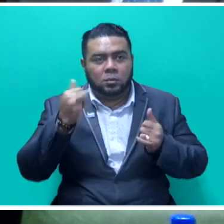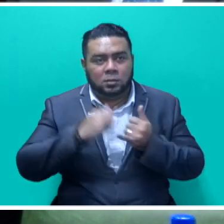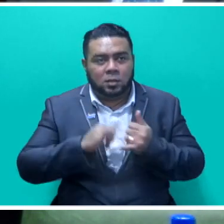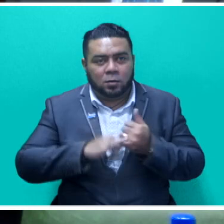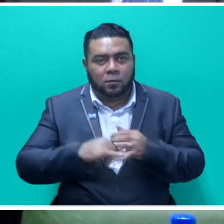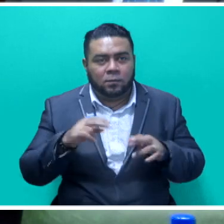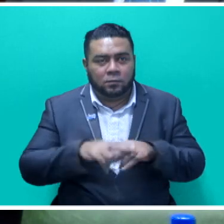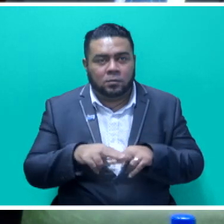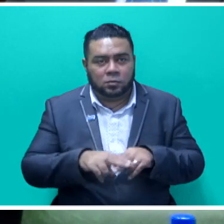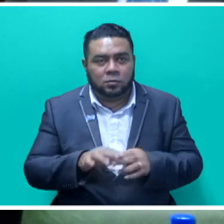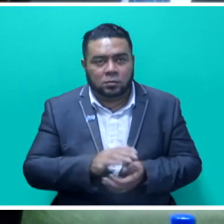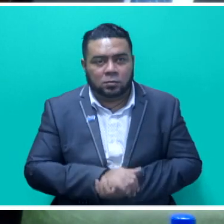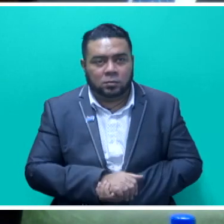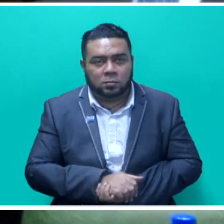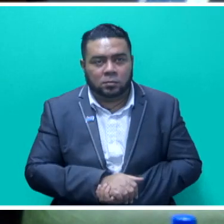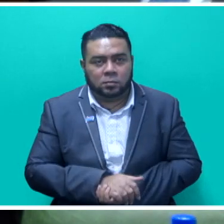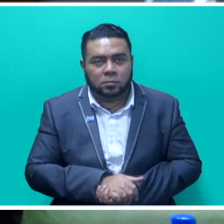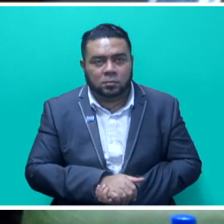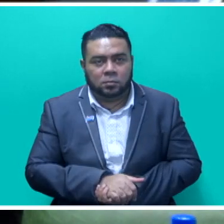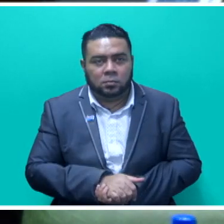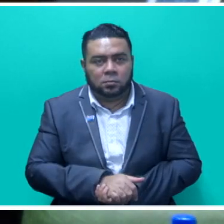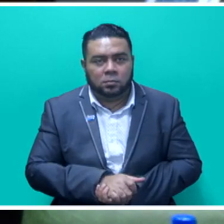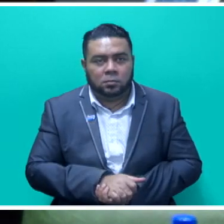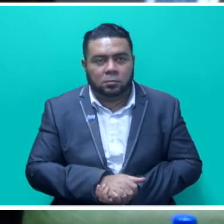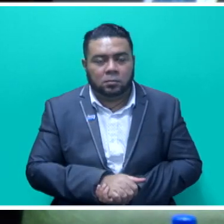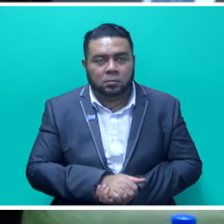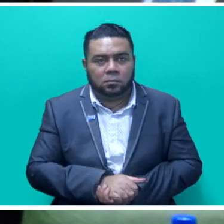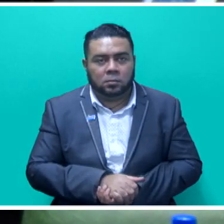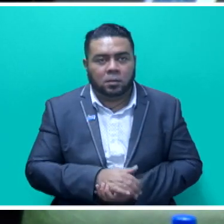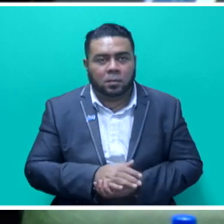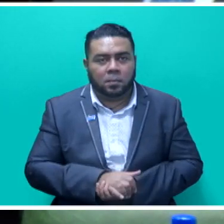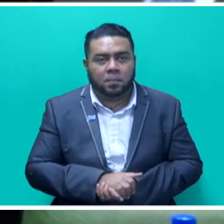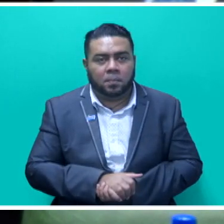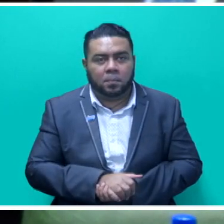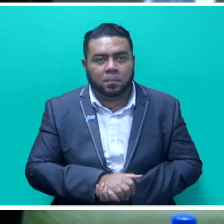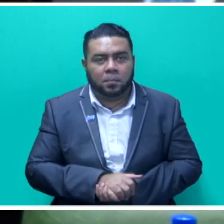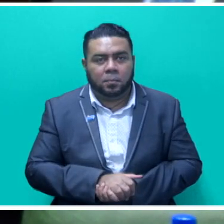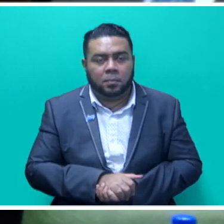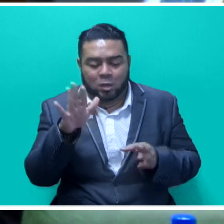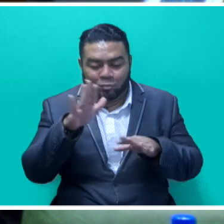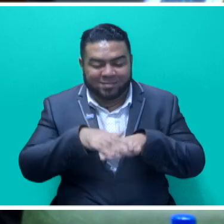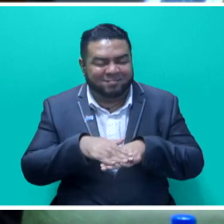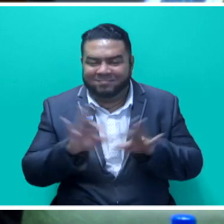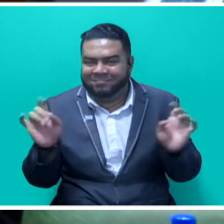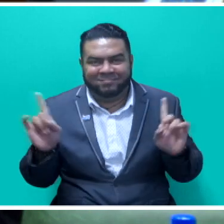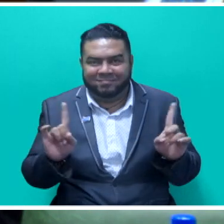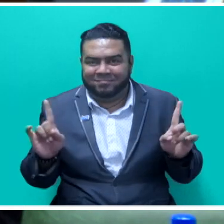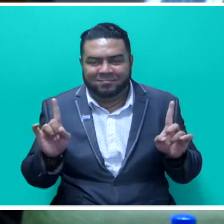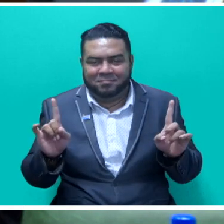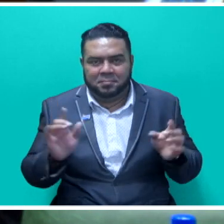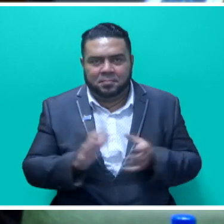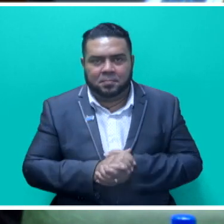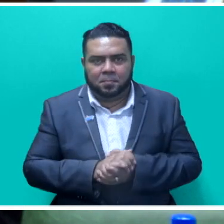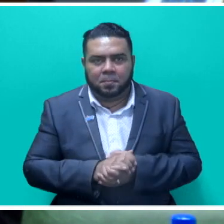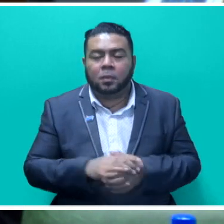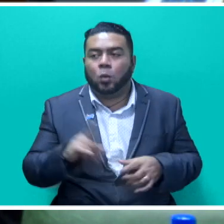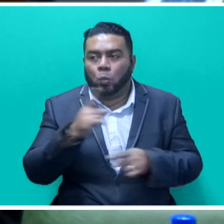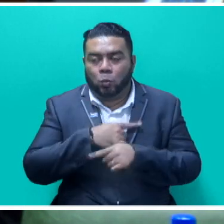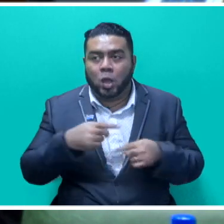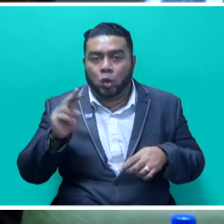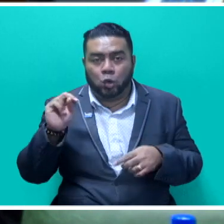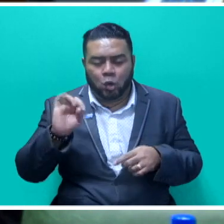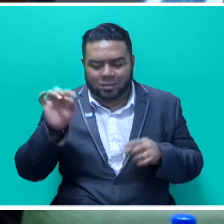खास करके मैं धन्यवाद करता हूँ हमारी महिला पूर्वजों को, जो शक्ति बनकर खड़ी रही और न केवल परिवार